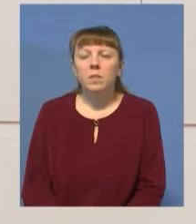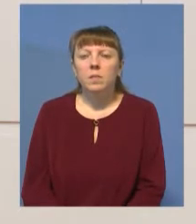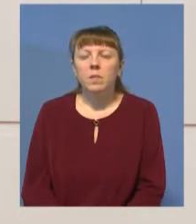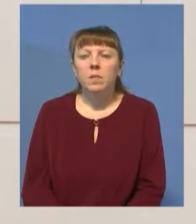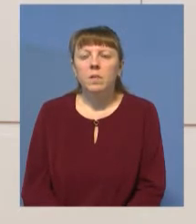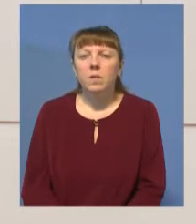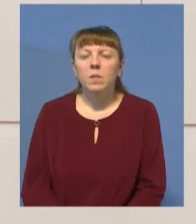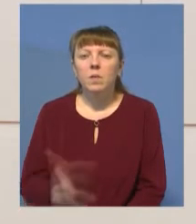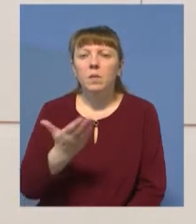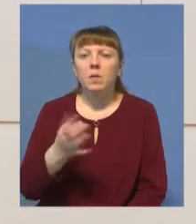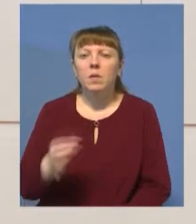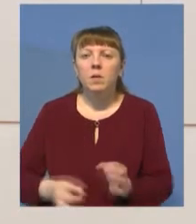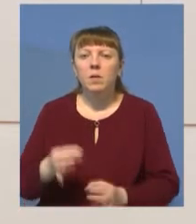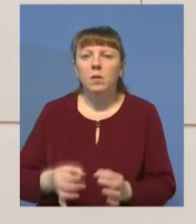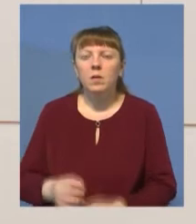В суде